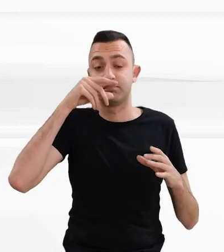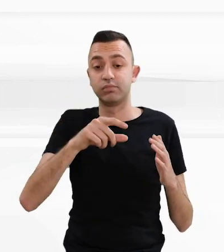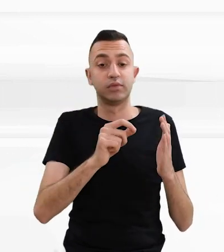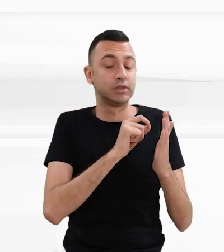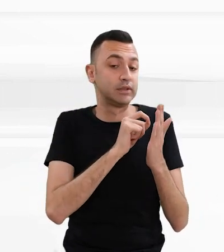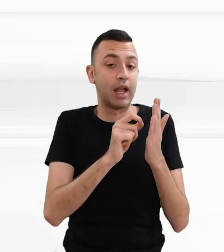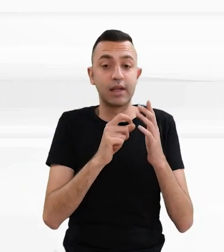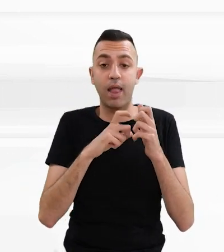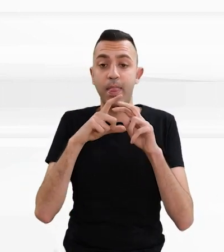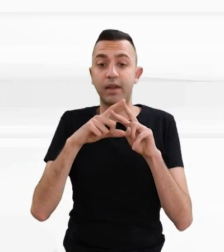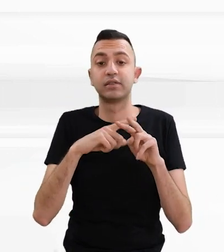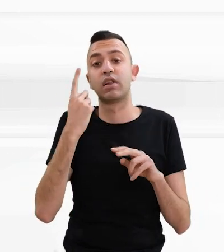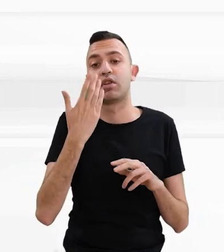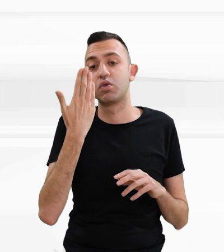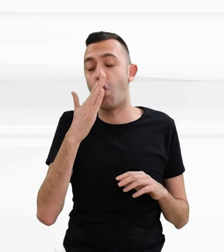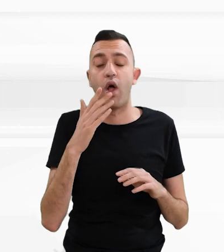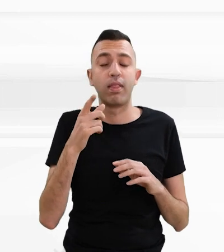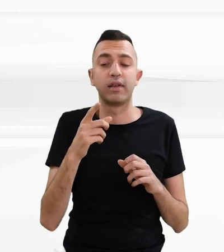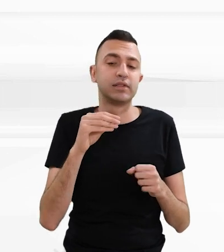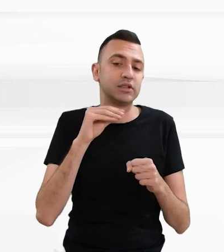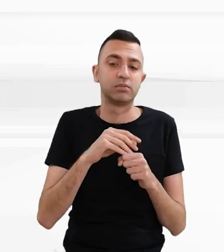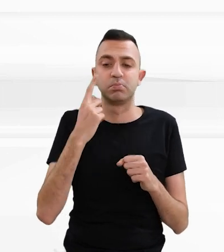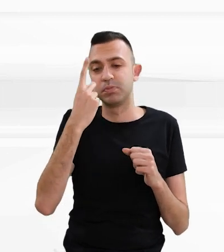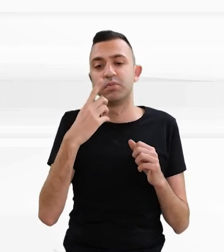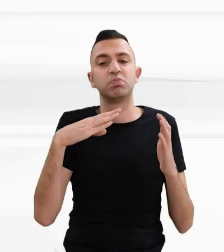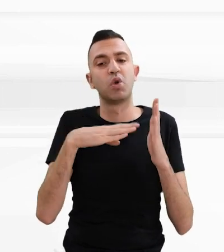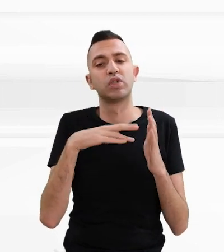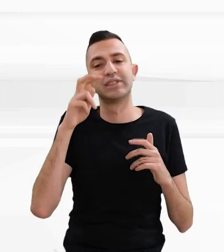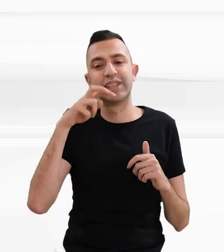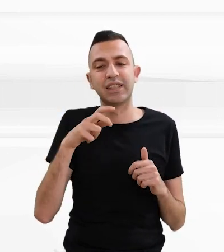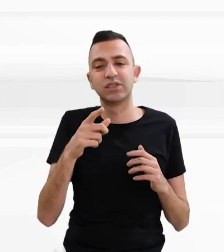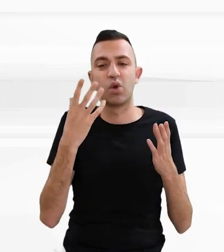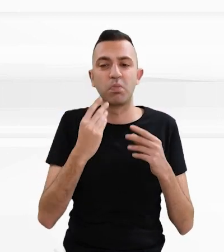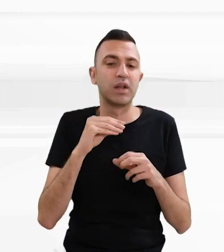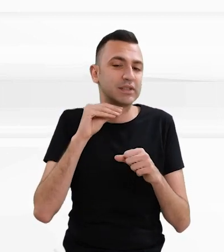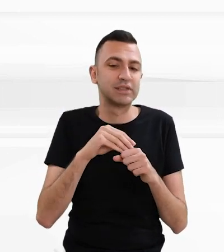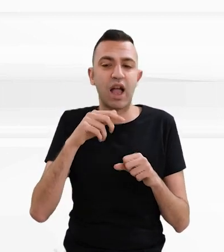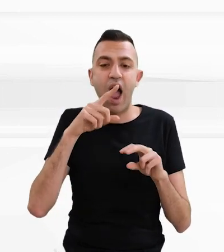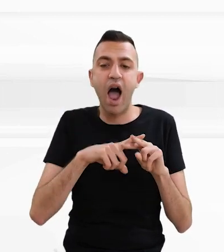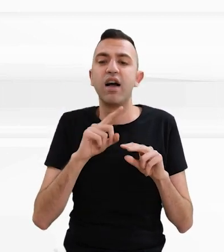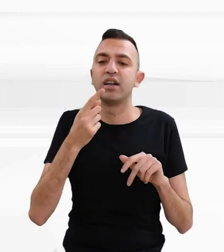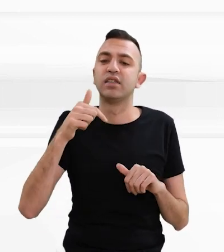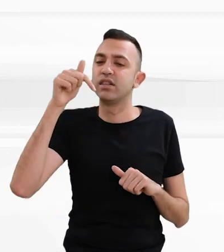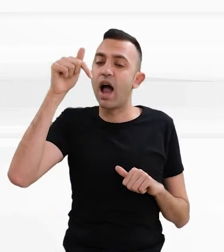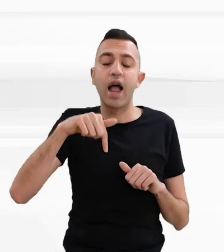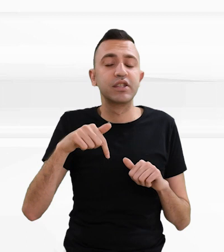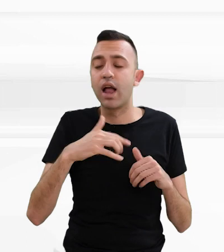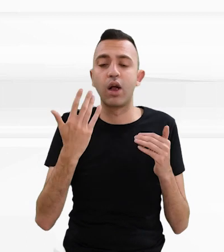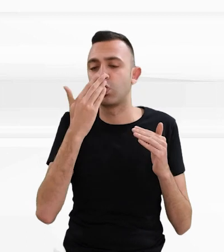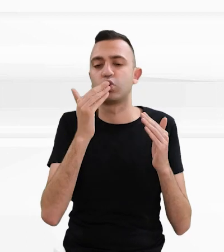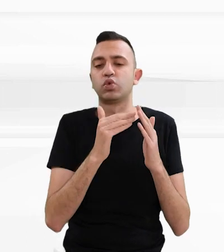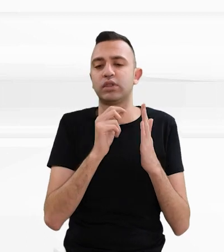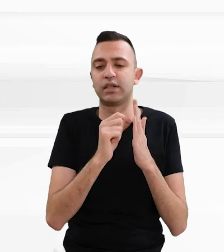yazan sayının doğal sayı olma olasılığının 1/8 olması için a yerine Aşağıdakilerden hangisi yazılmalıdır